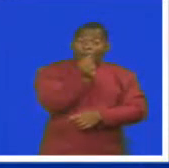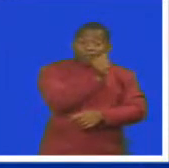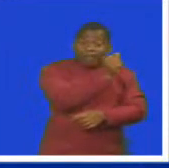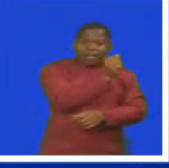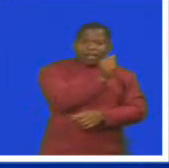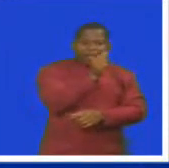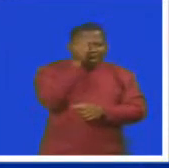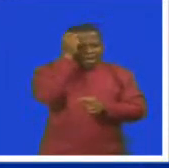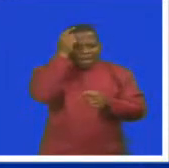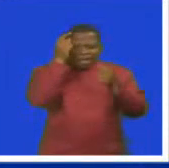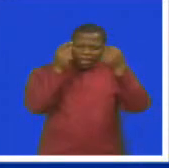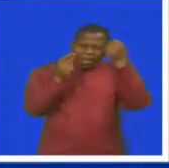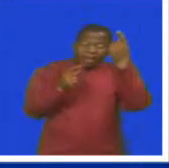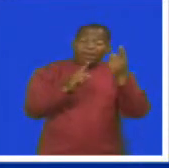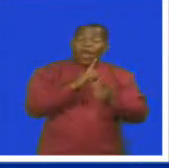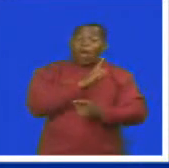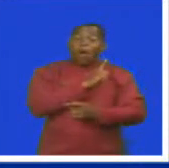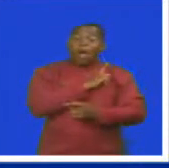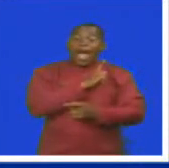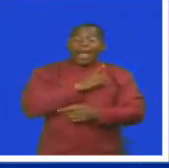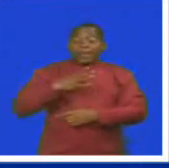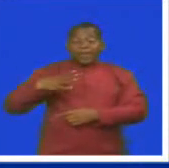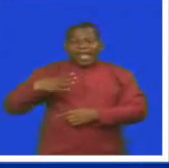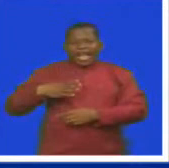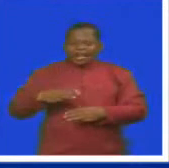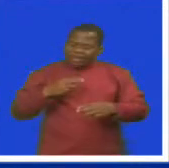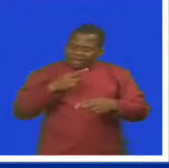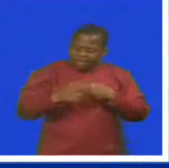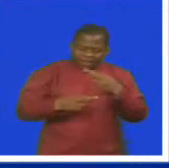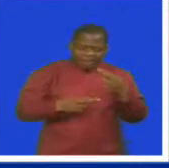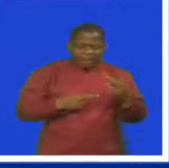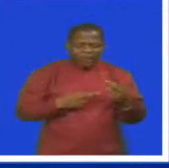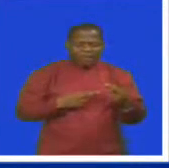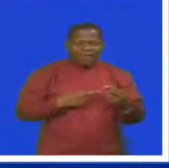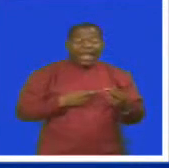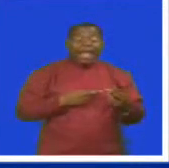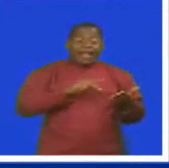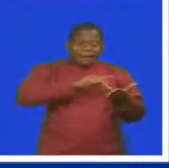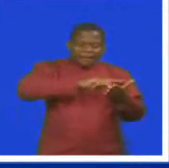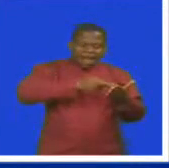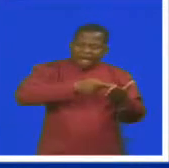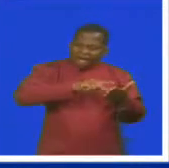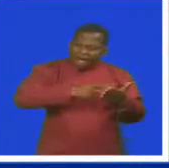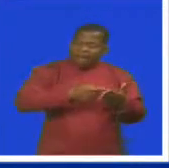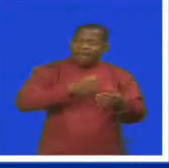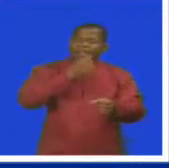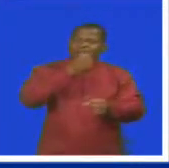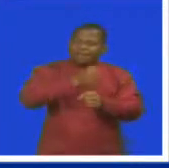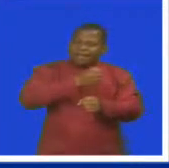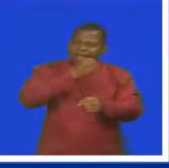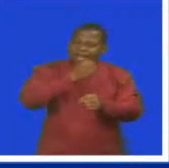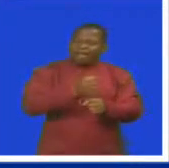hloniphi tivumelwano leluhlelo lekufutha labavumelana ngado kulesikhathi live libhekene nemkhuhlane ye-COVID-19.